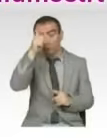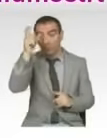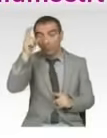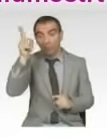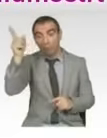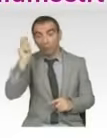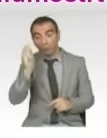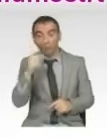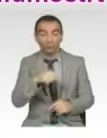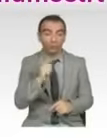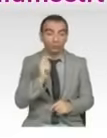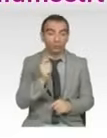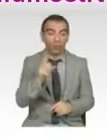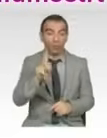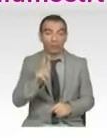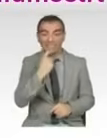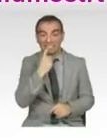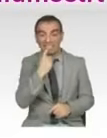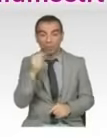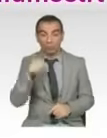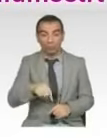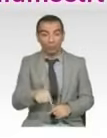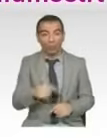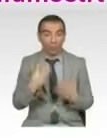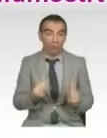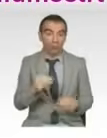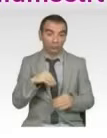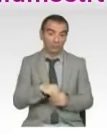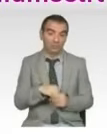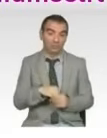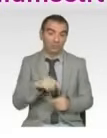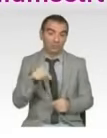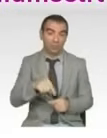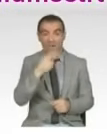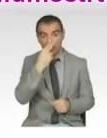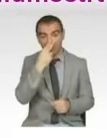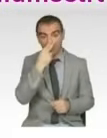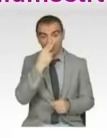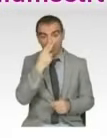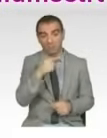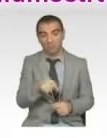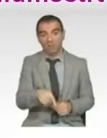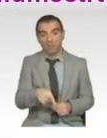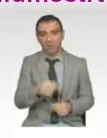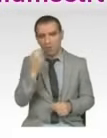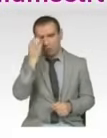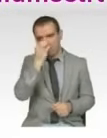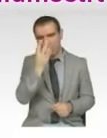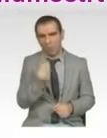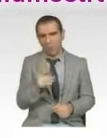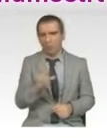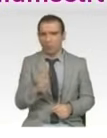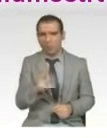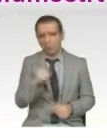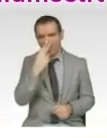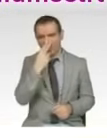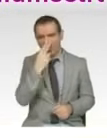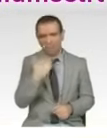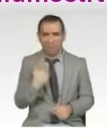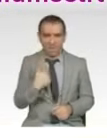olmasının avantajı mı? Şöyle, ben 12 yaşımdan beri buradayım ya. Evet, zaten buraya alıştım. Benim için artık evet kolay oldu bazı şeylere alışmaya